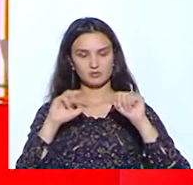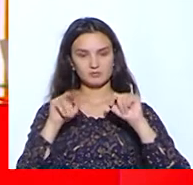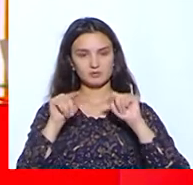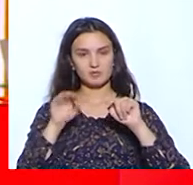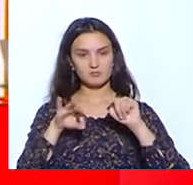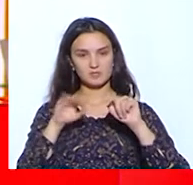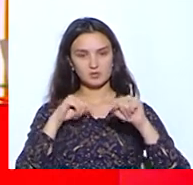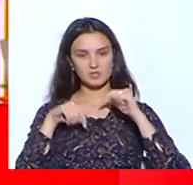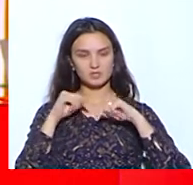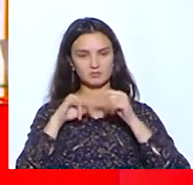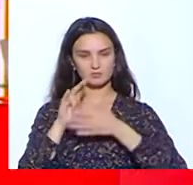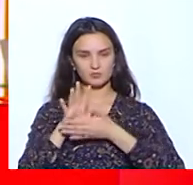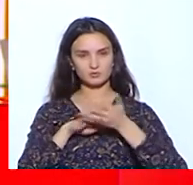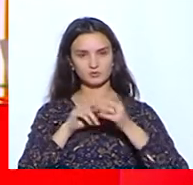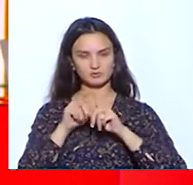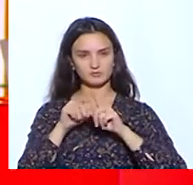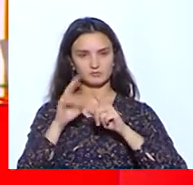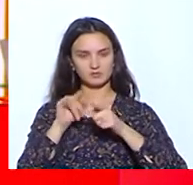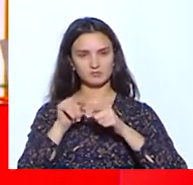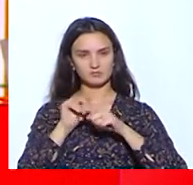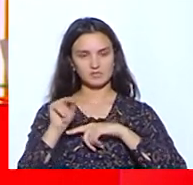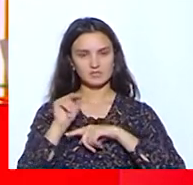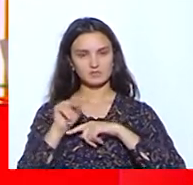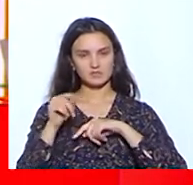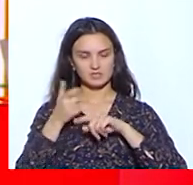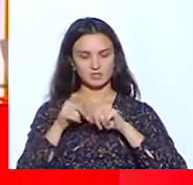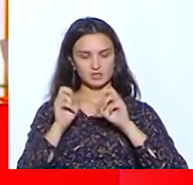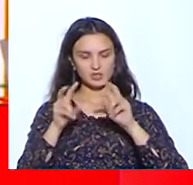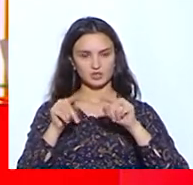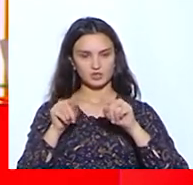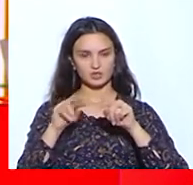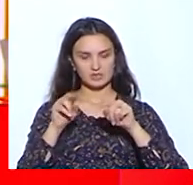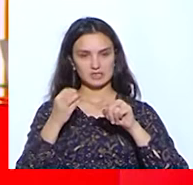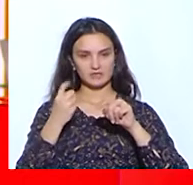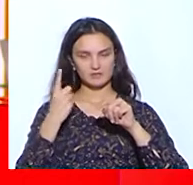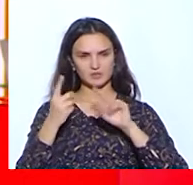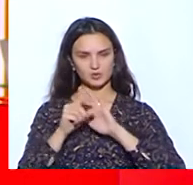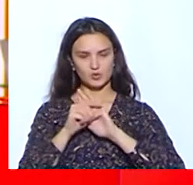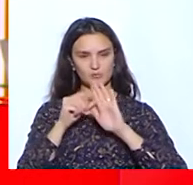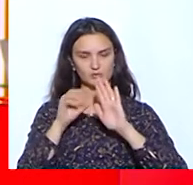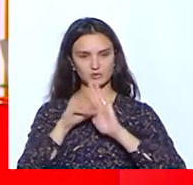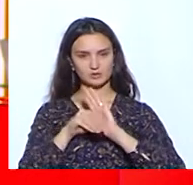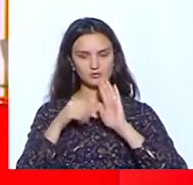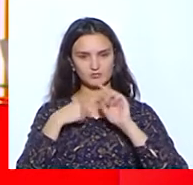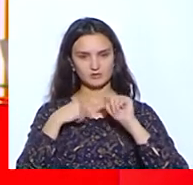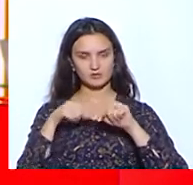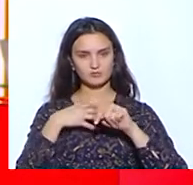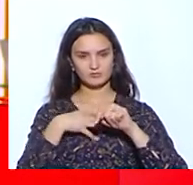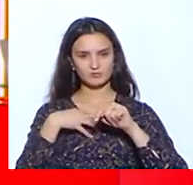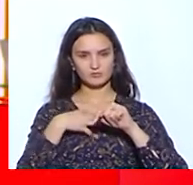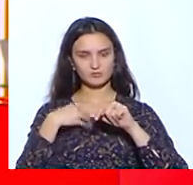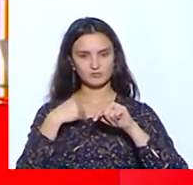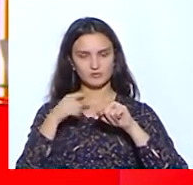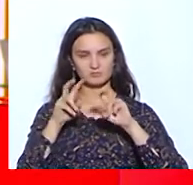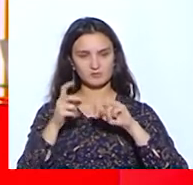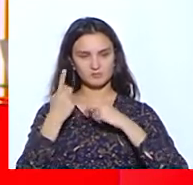ამაზე ორგანიზმის მაპატიეთ ამ გამოთქმისთვის, მაგრამ გაწურთვნაც საკმაოდ საშიშია. Და კიდევ ერთი კომპონენტი. ჩვენთან აქტუალურია, ჩვენ